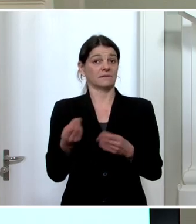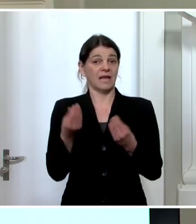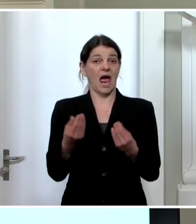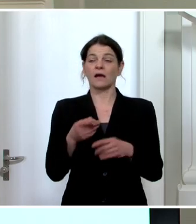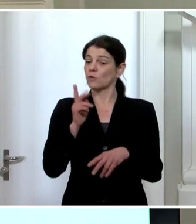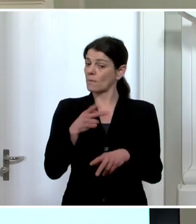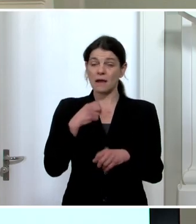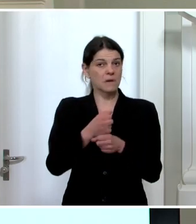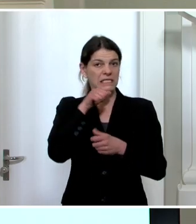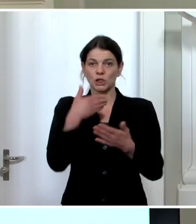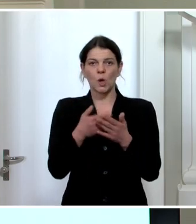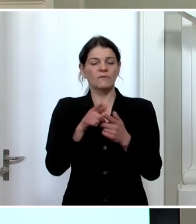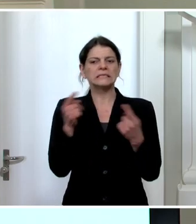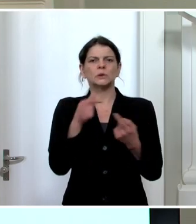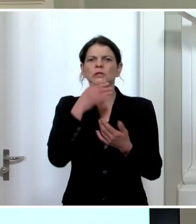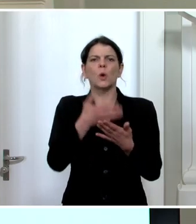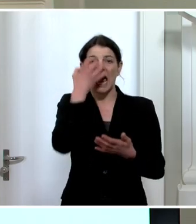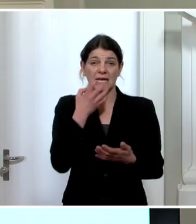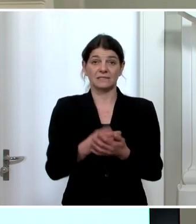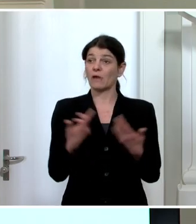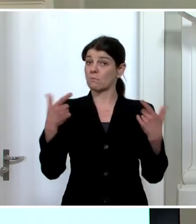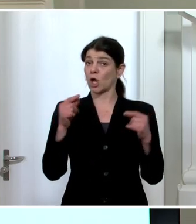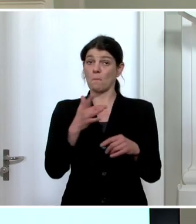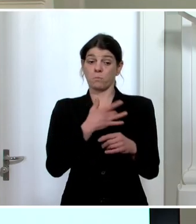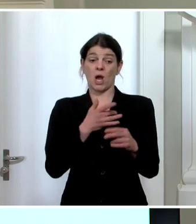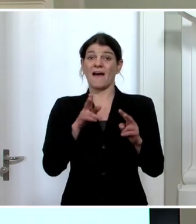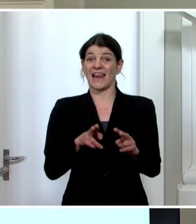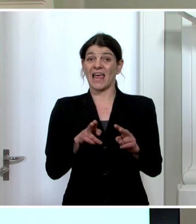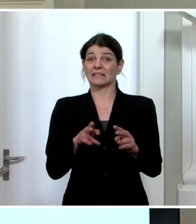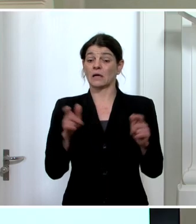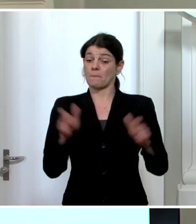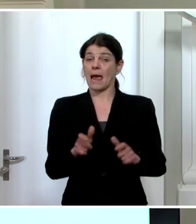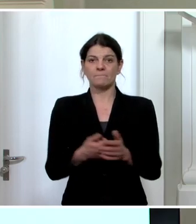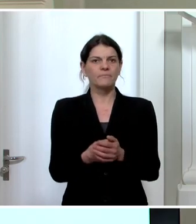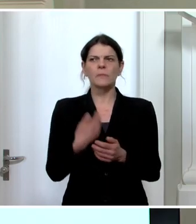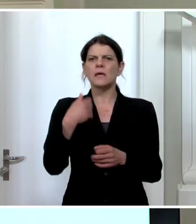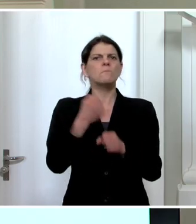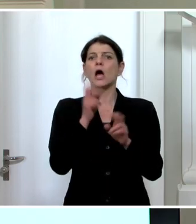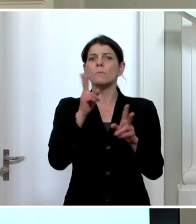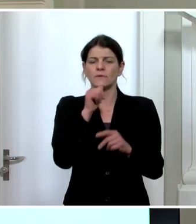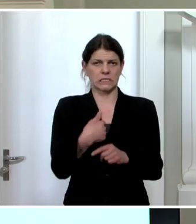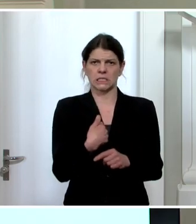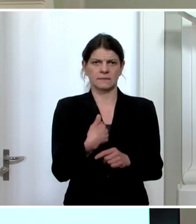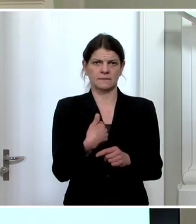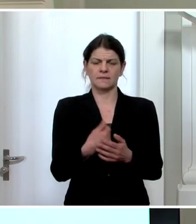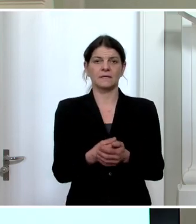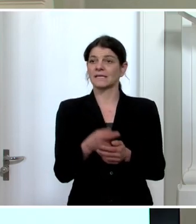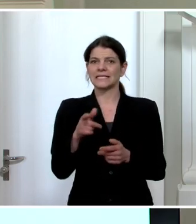ergreifen würde, wenn die Lage nicht so ernst wäre. Weil das schränkt Bürgerrechte ein. Das tun wir nicht normalerweise. Das ist